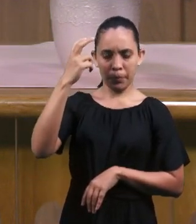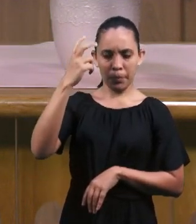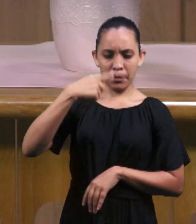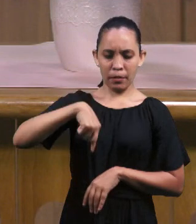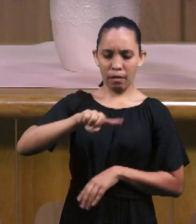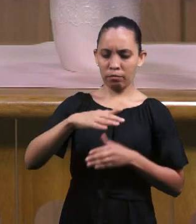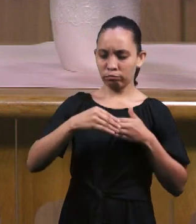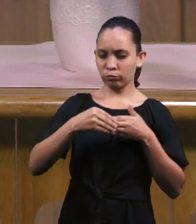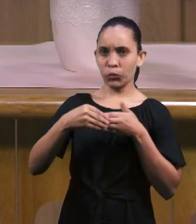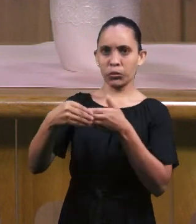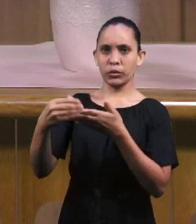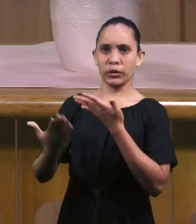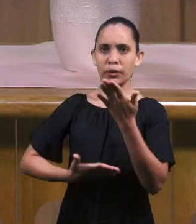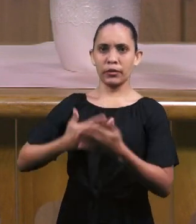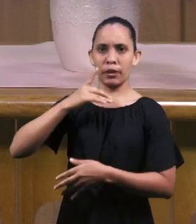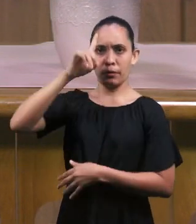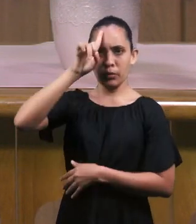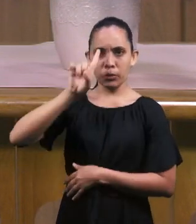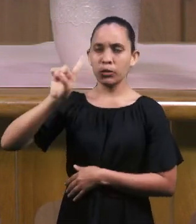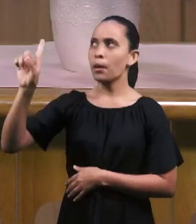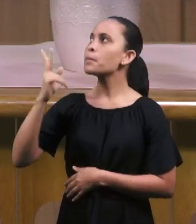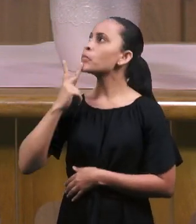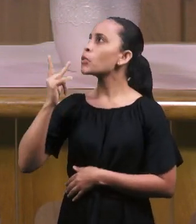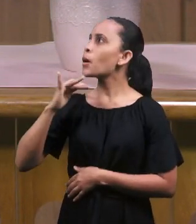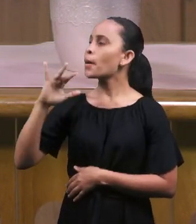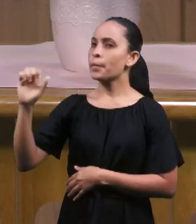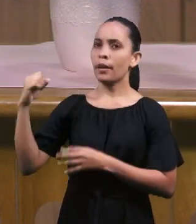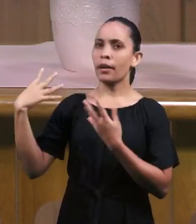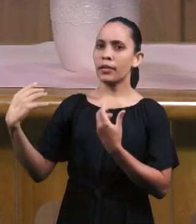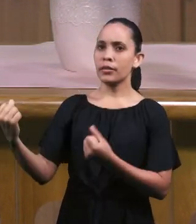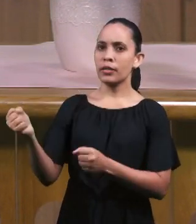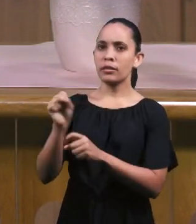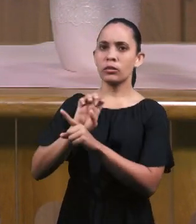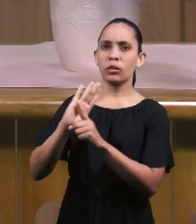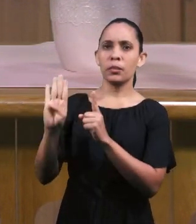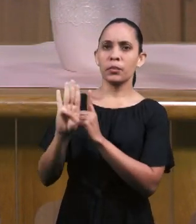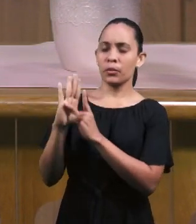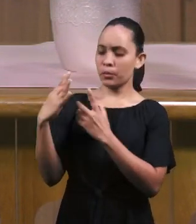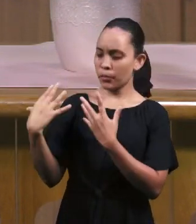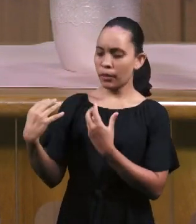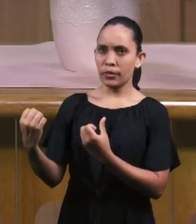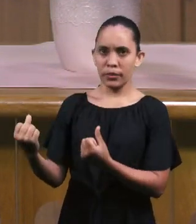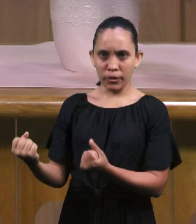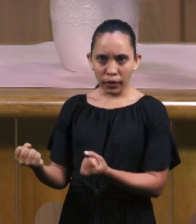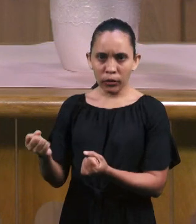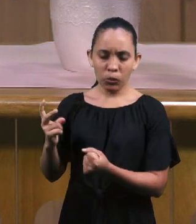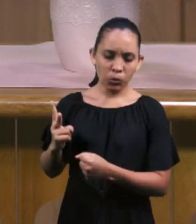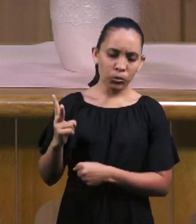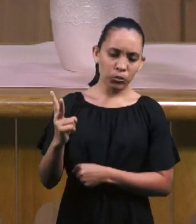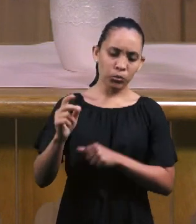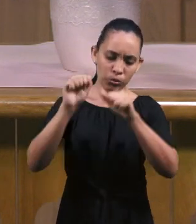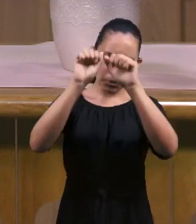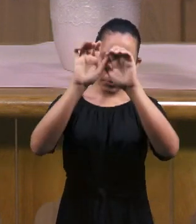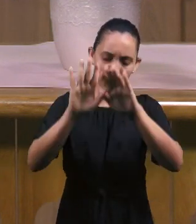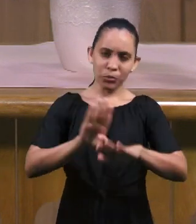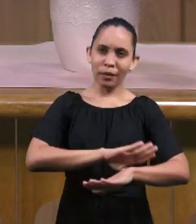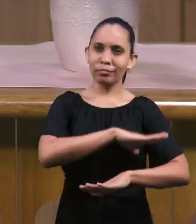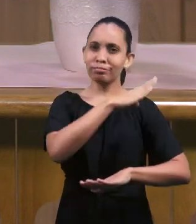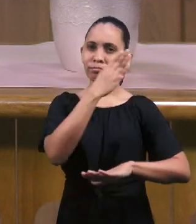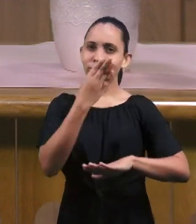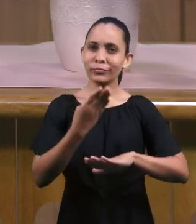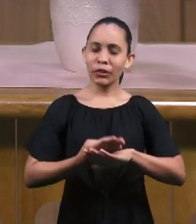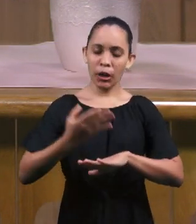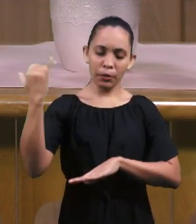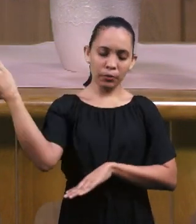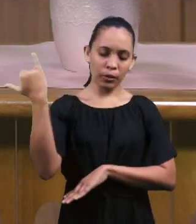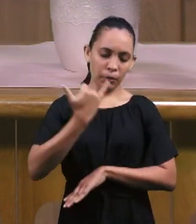ainsi, nous demandons, Père, reçois sous ton autel cette école biblique dominicale. Continue avec nous le long de cette journée en parlant à nos cœurs.